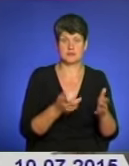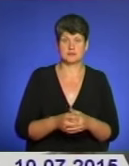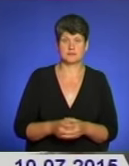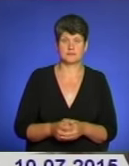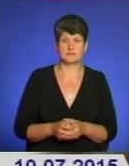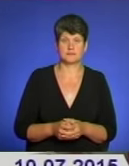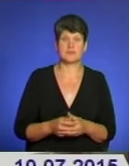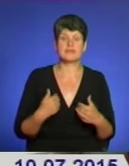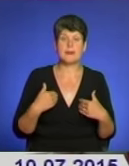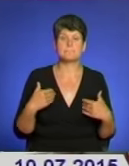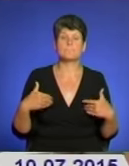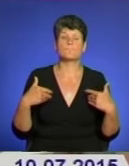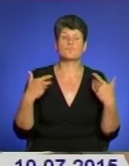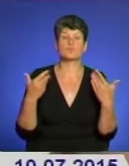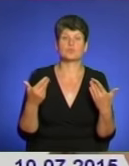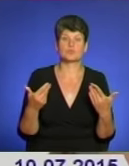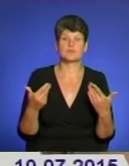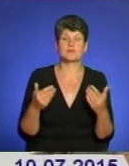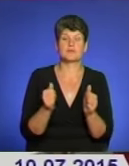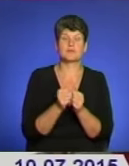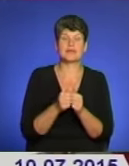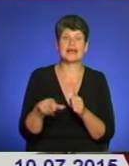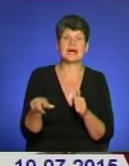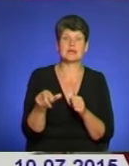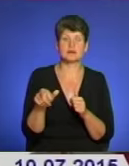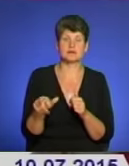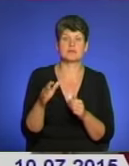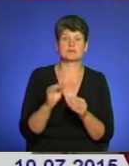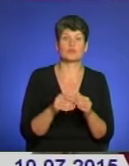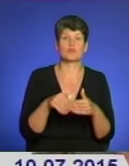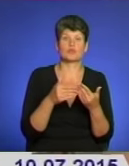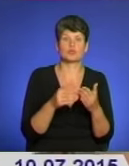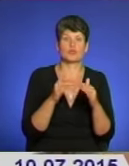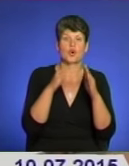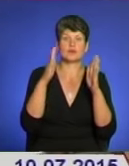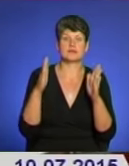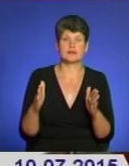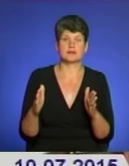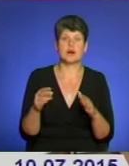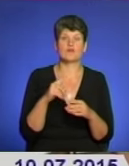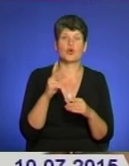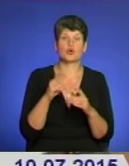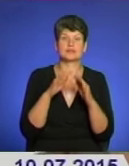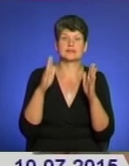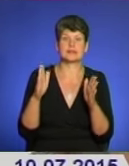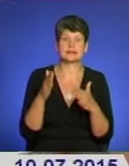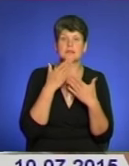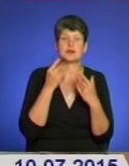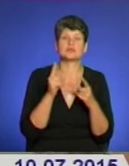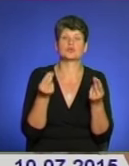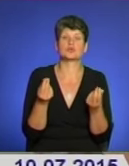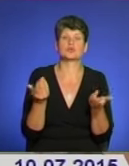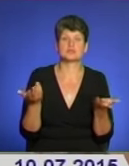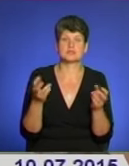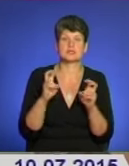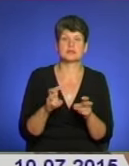Нам пропонують ще біля річки, але біля річки нас пропонують запхати нас в контейнери. А в контейнерах ми не маємо за що сидіти. За що